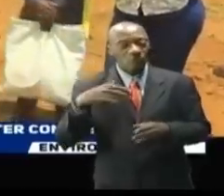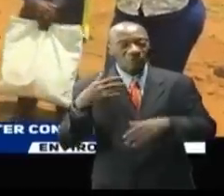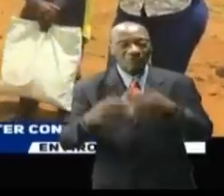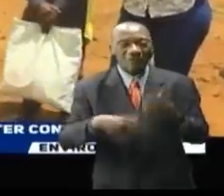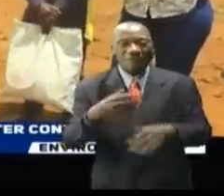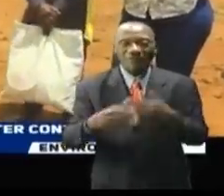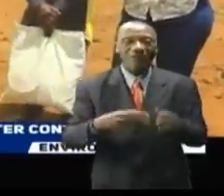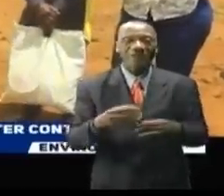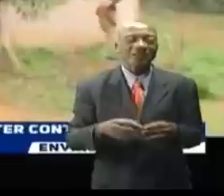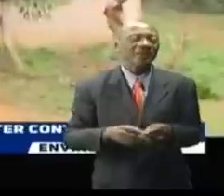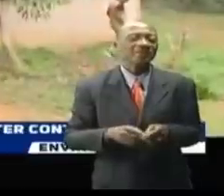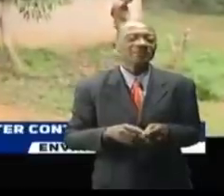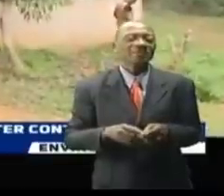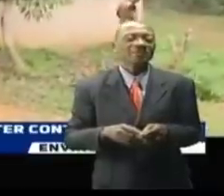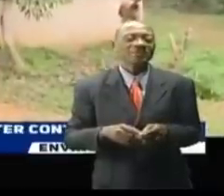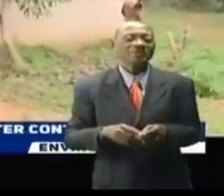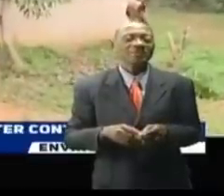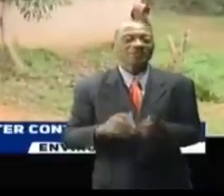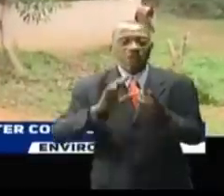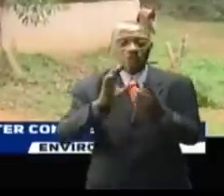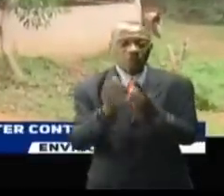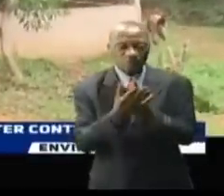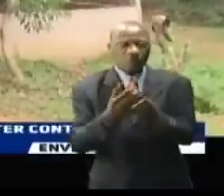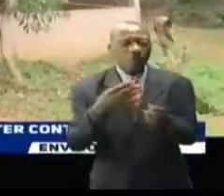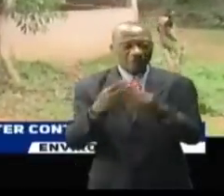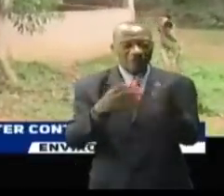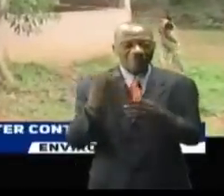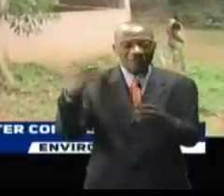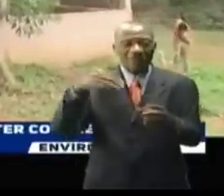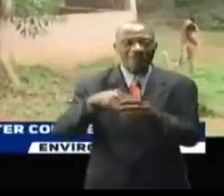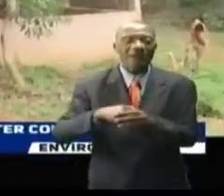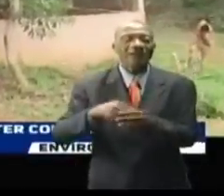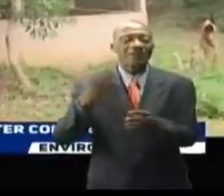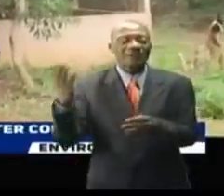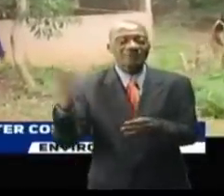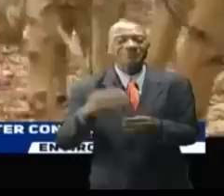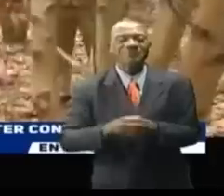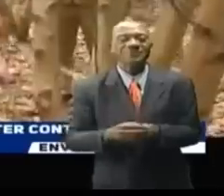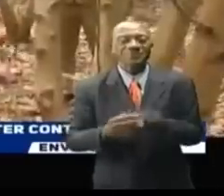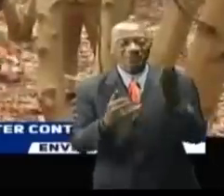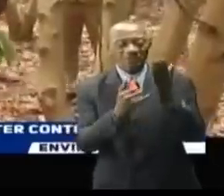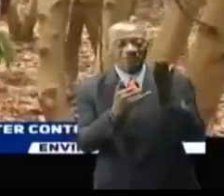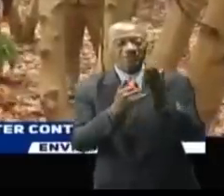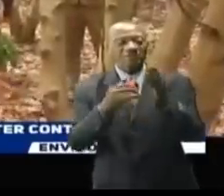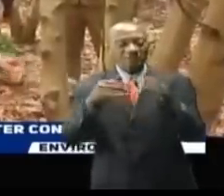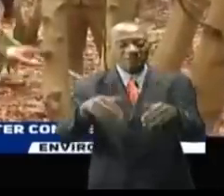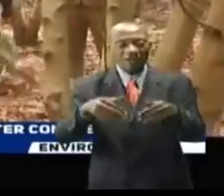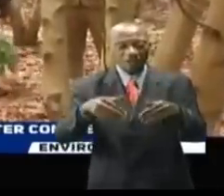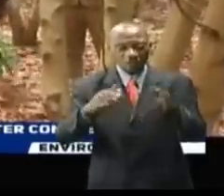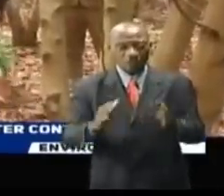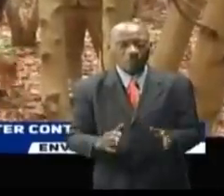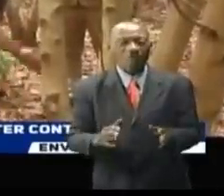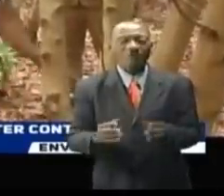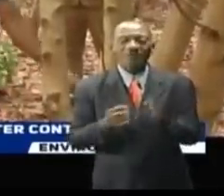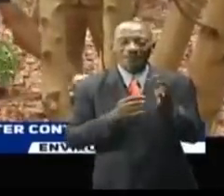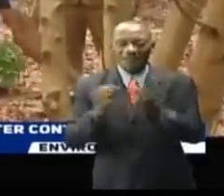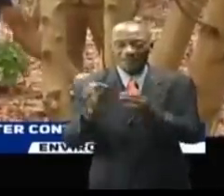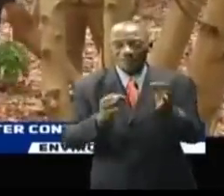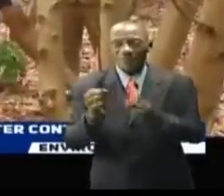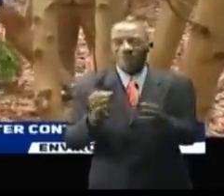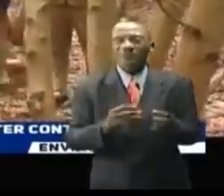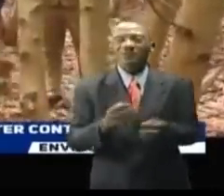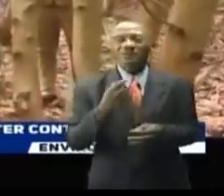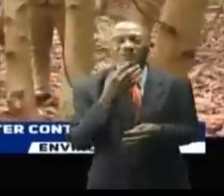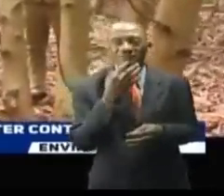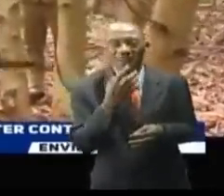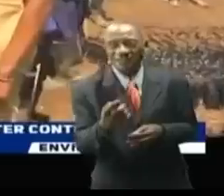activités que nous avons ici. Joseph Batunguni, ingénieur agronome, donne le contour de la transformation de